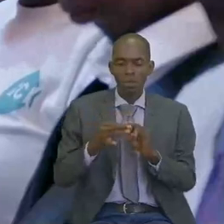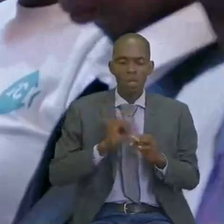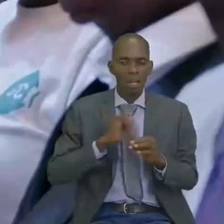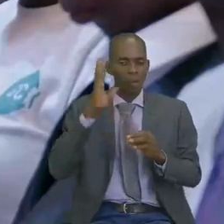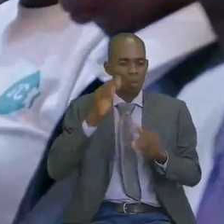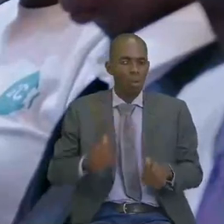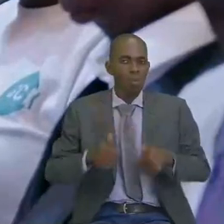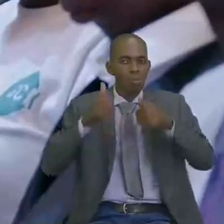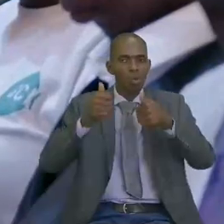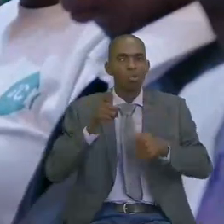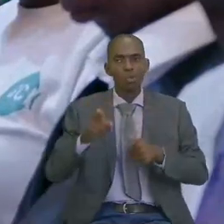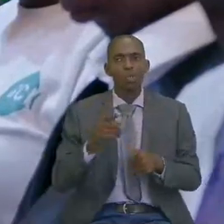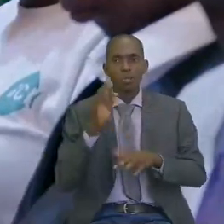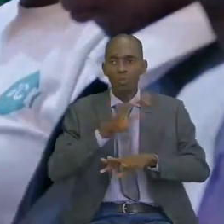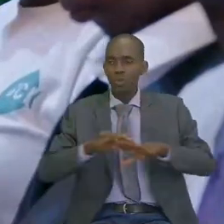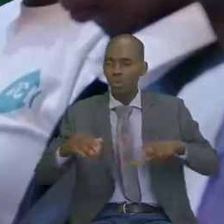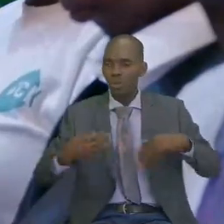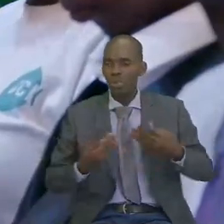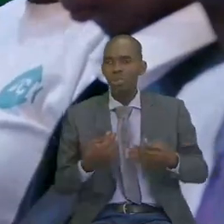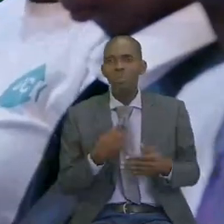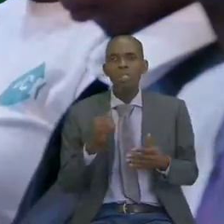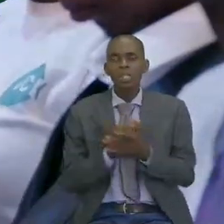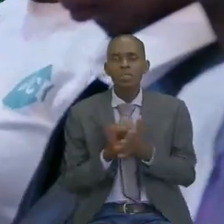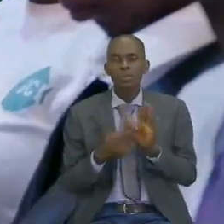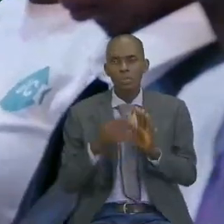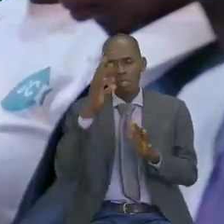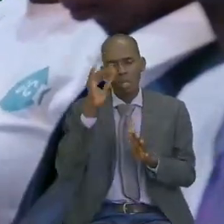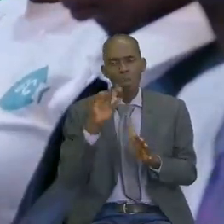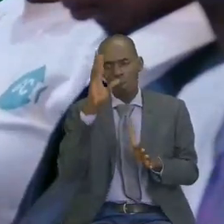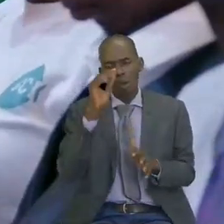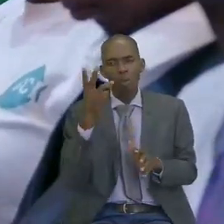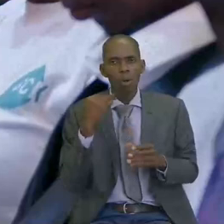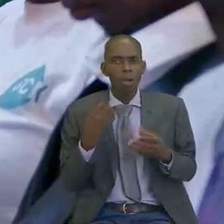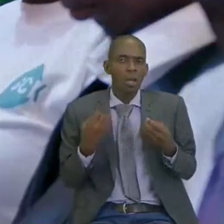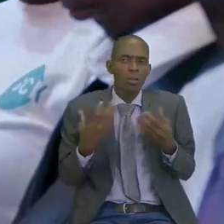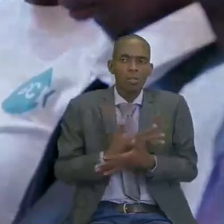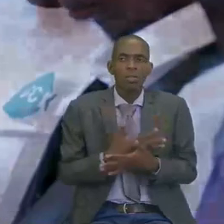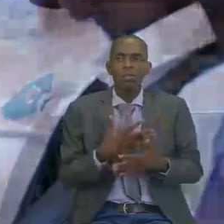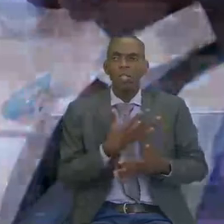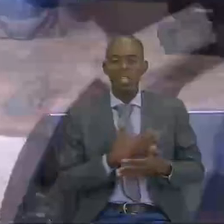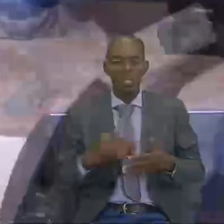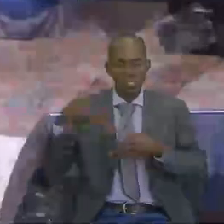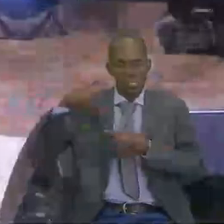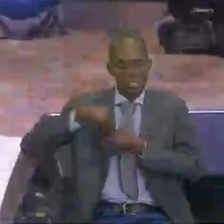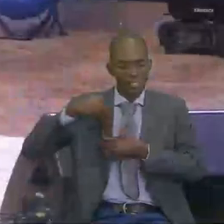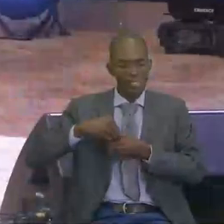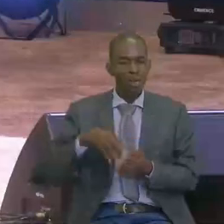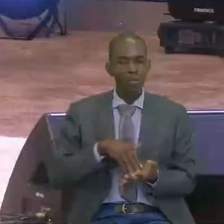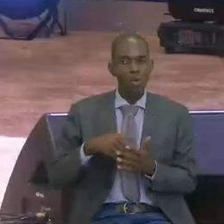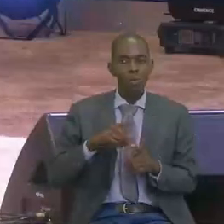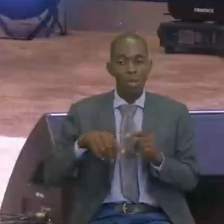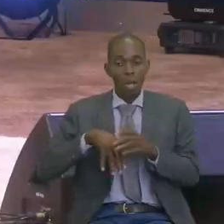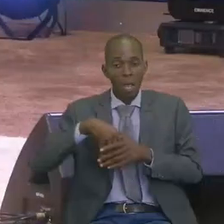je vous promeux, sinon, et alors je vous détruirai. Il paraît, oui,